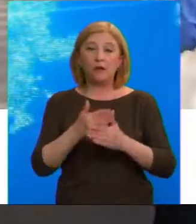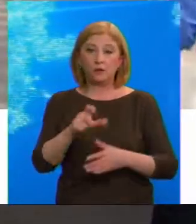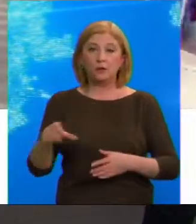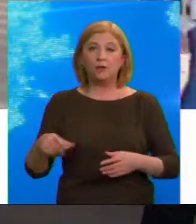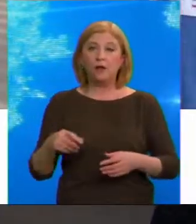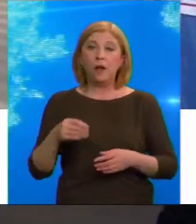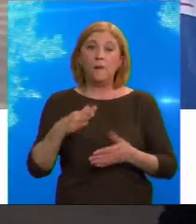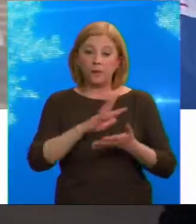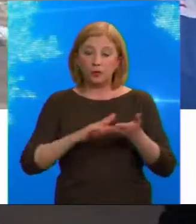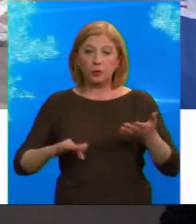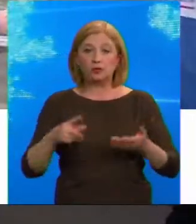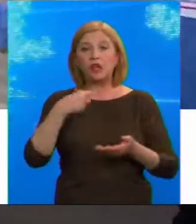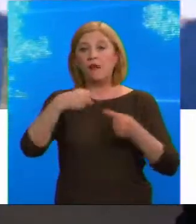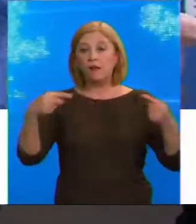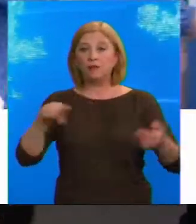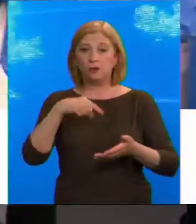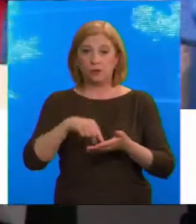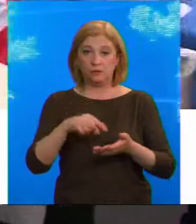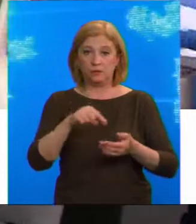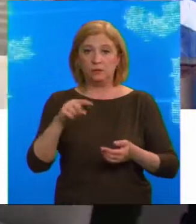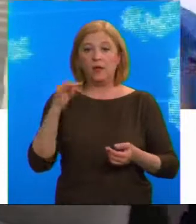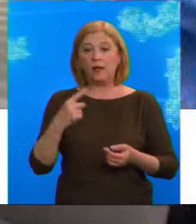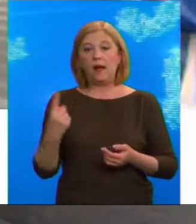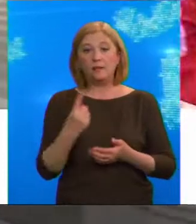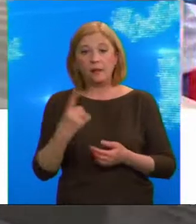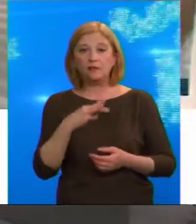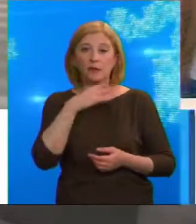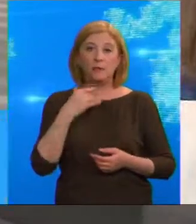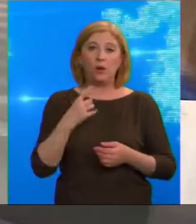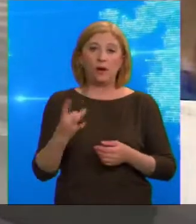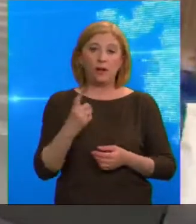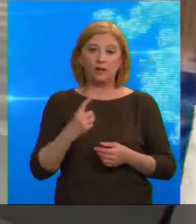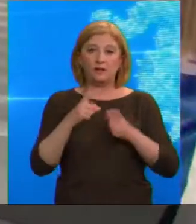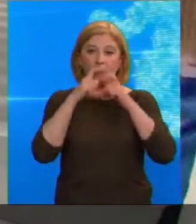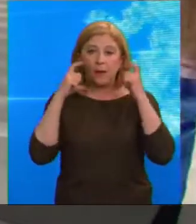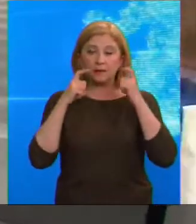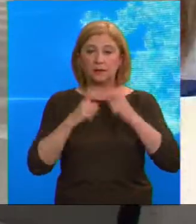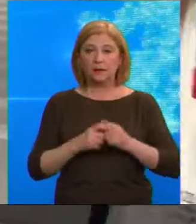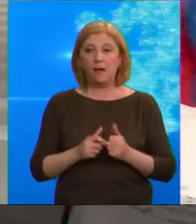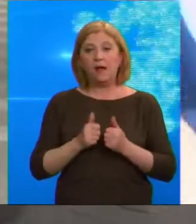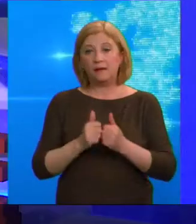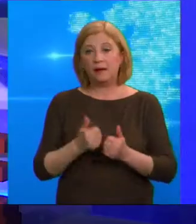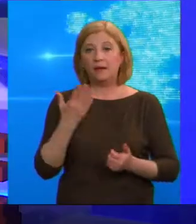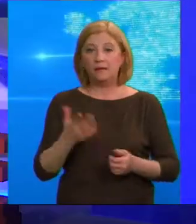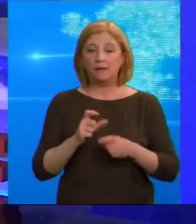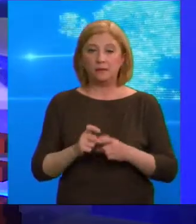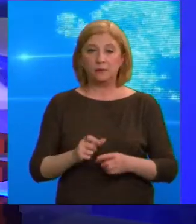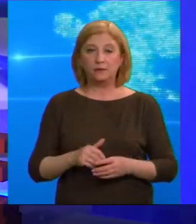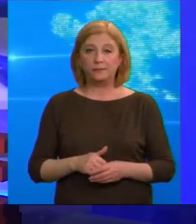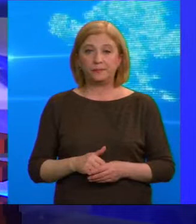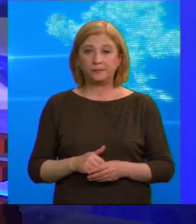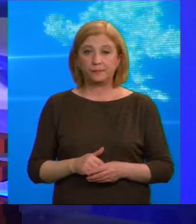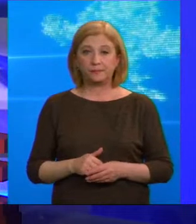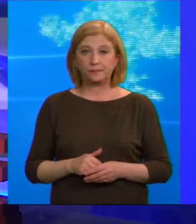встретить в разных точках города. Они будут раздавать и одноразовые, и многоразовые маски. Коллеги, вам слово.